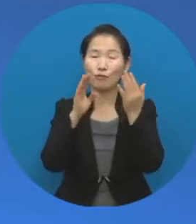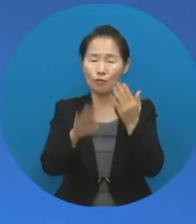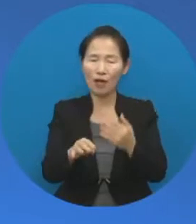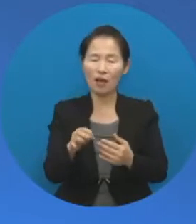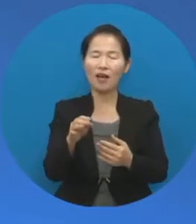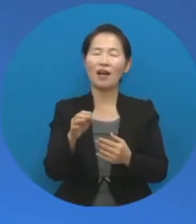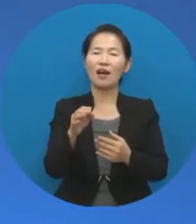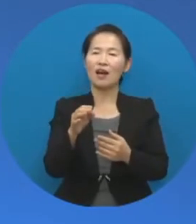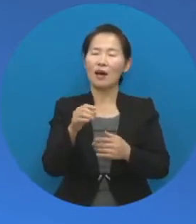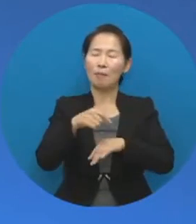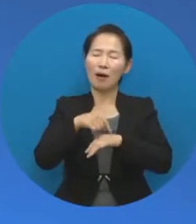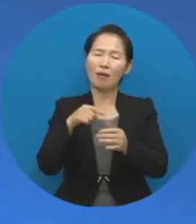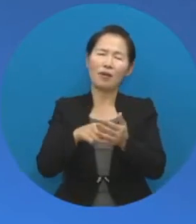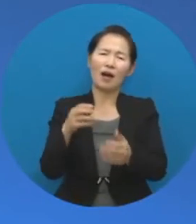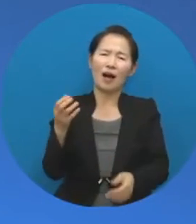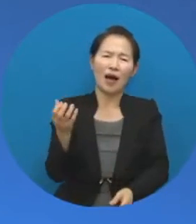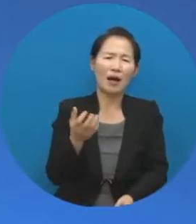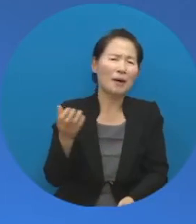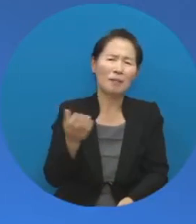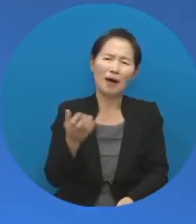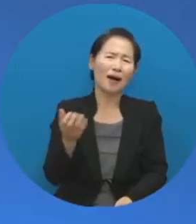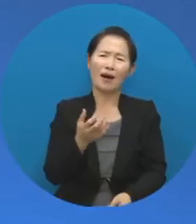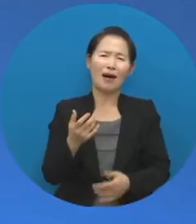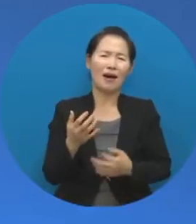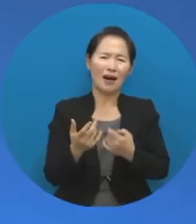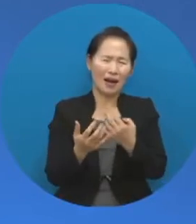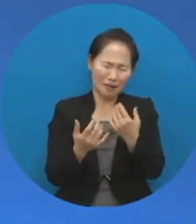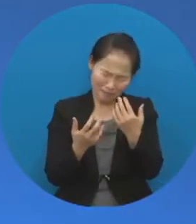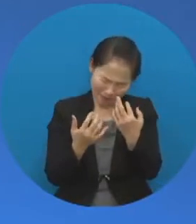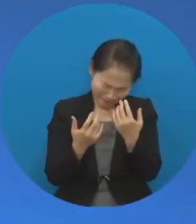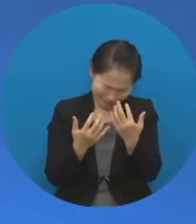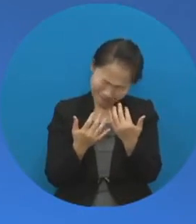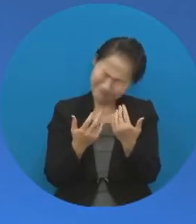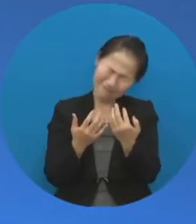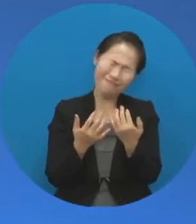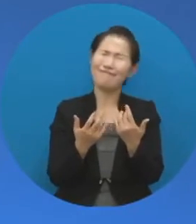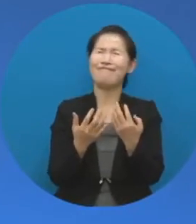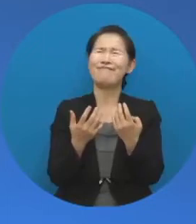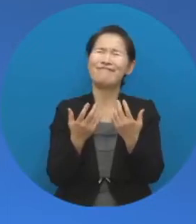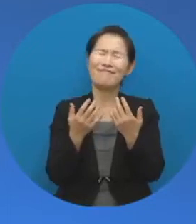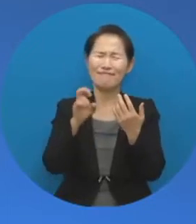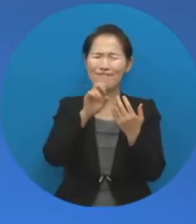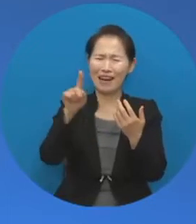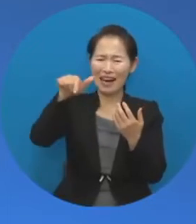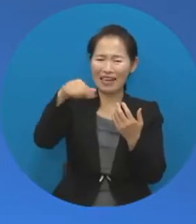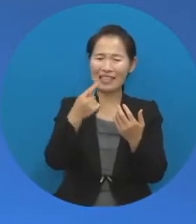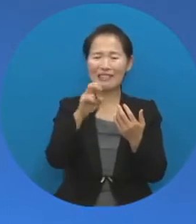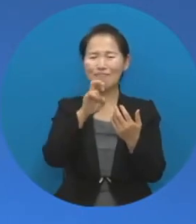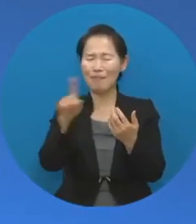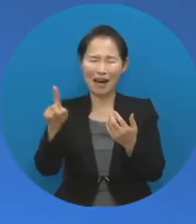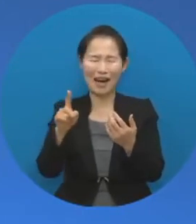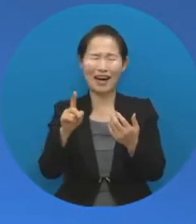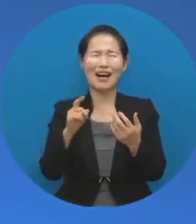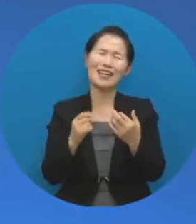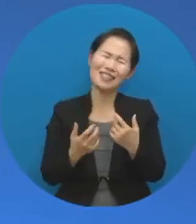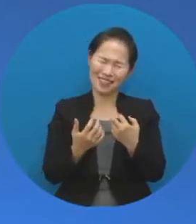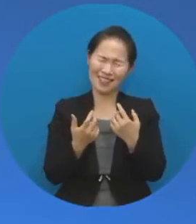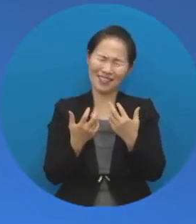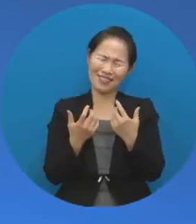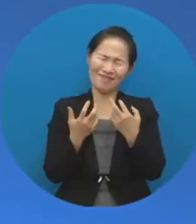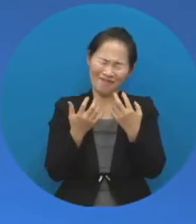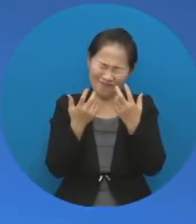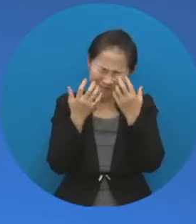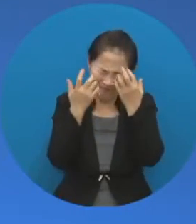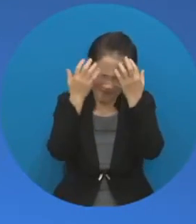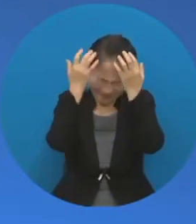일어나더라고요. 그 마그마가 이렇게 부글부글 끓듯이 내 안에서 뭔가 이렇게 분노 같은 게 이렇게